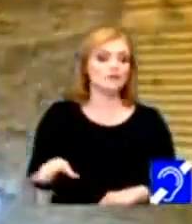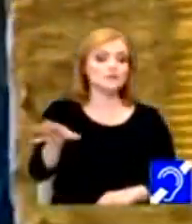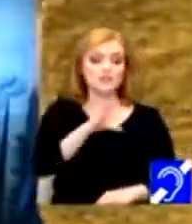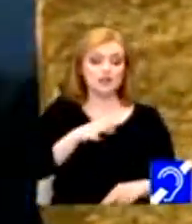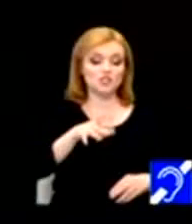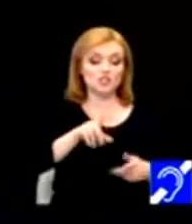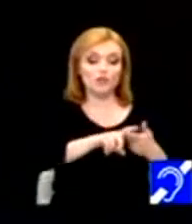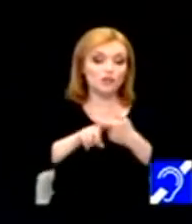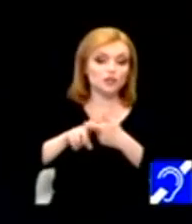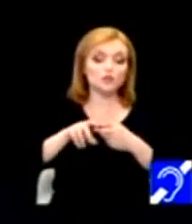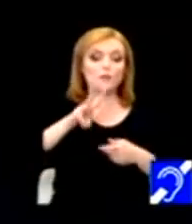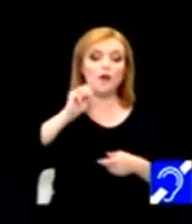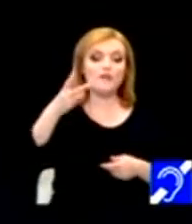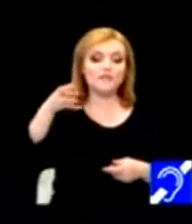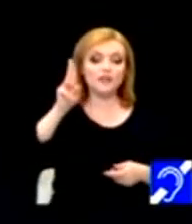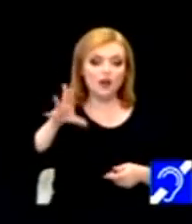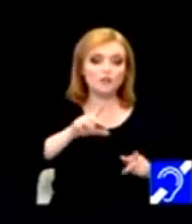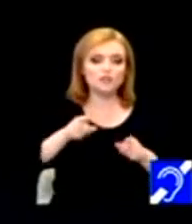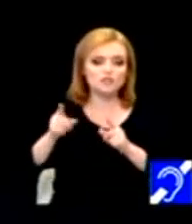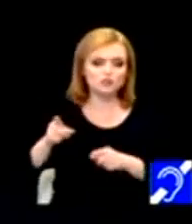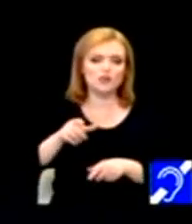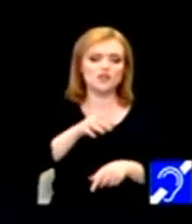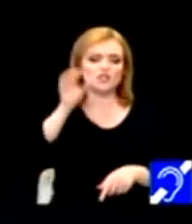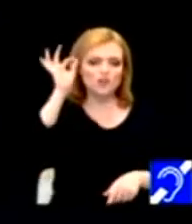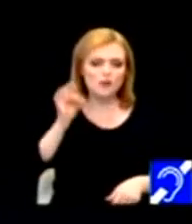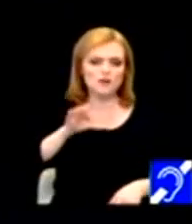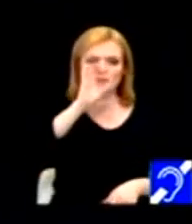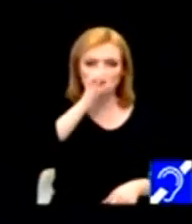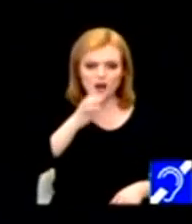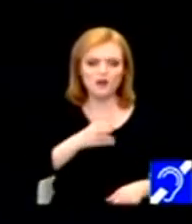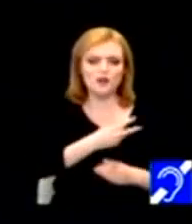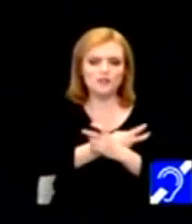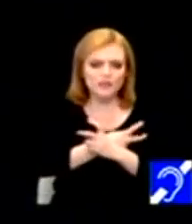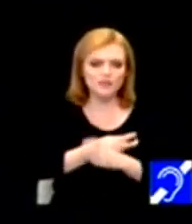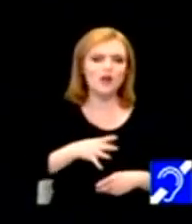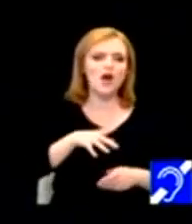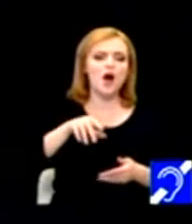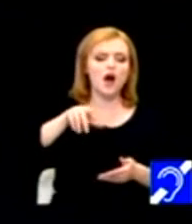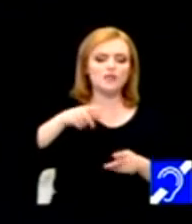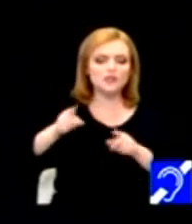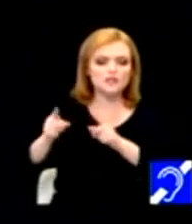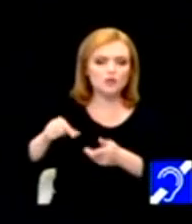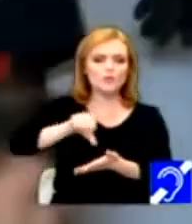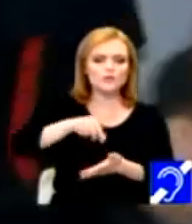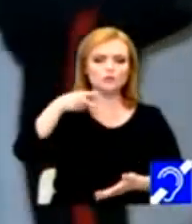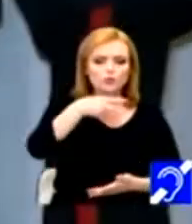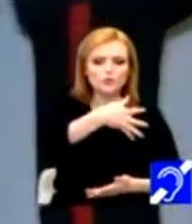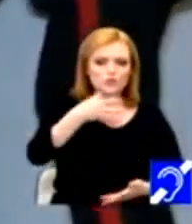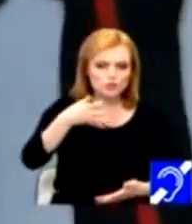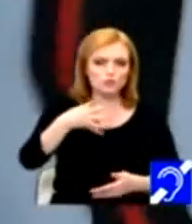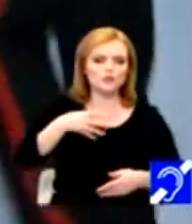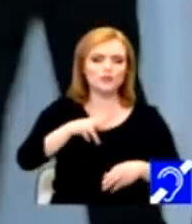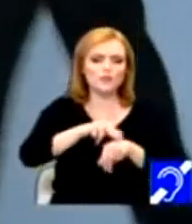Suspecți de legături cu mafia calabreză au fost reținuți și în Elveția, Germania și Bulgaria. La raiduri au participat 2500 de